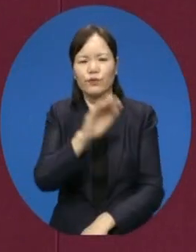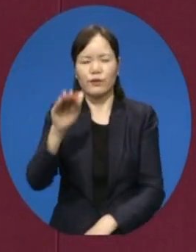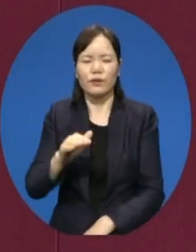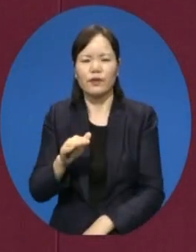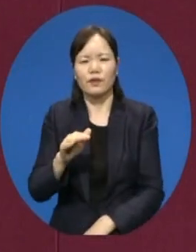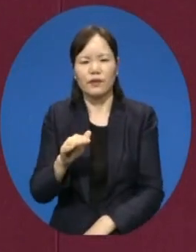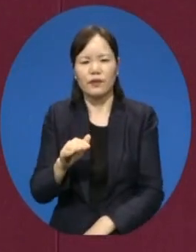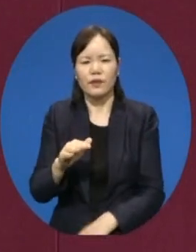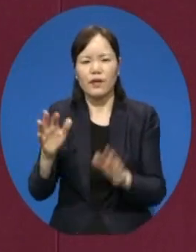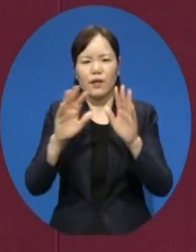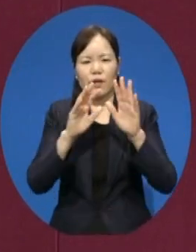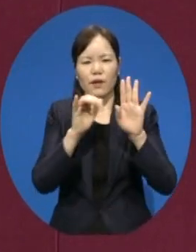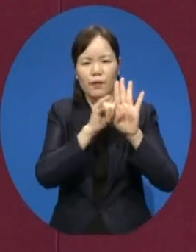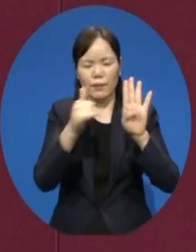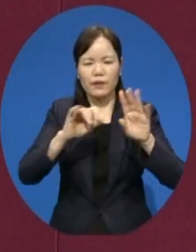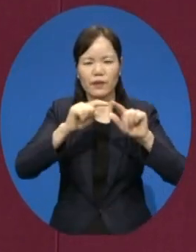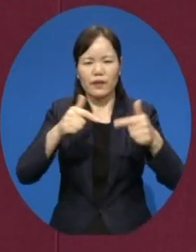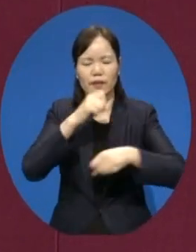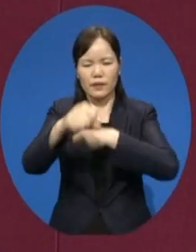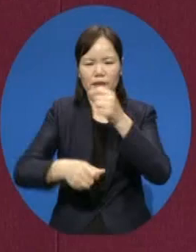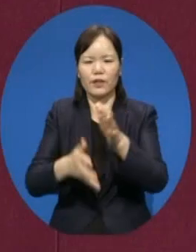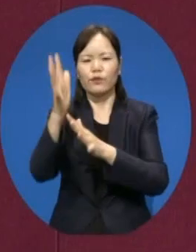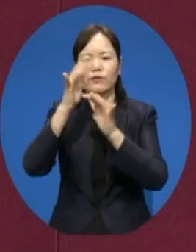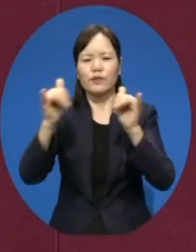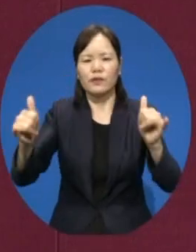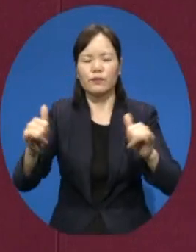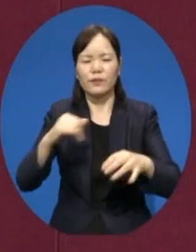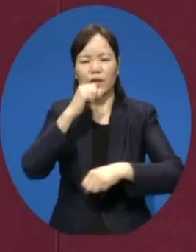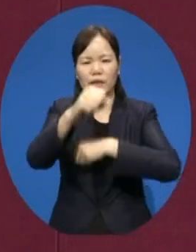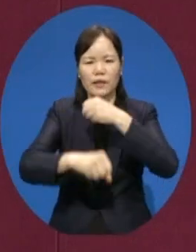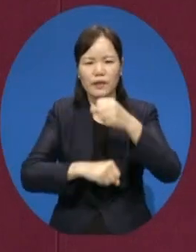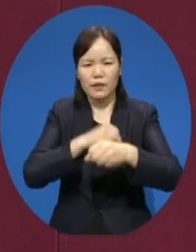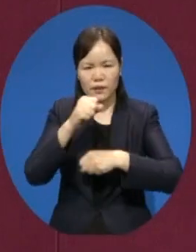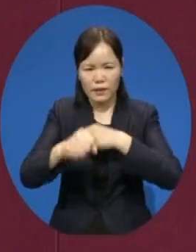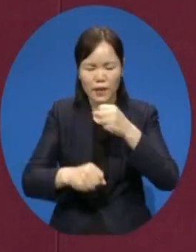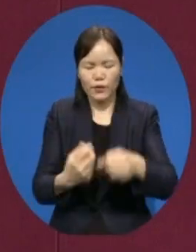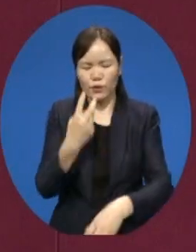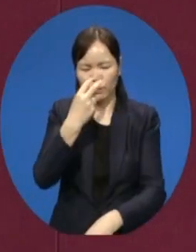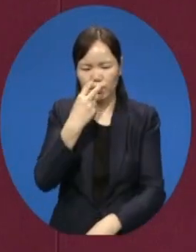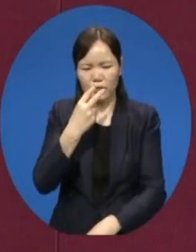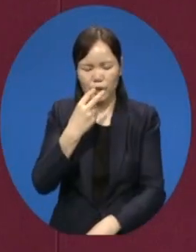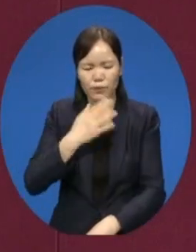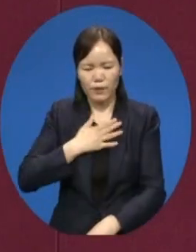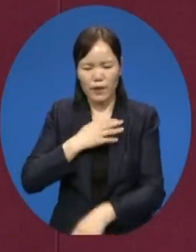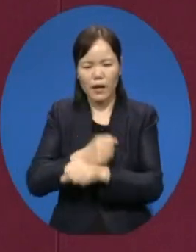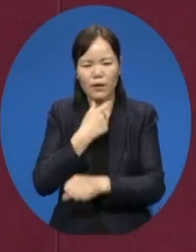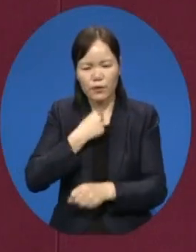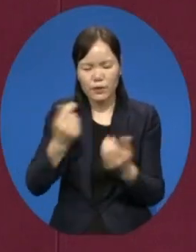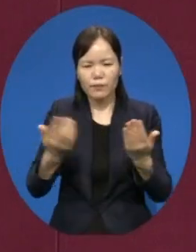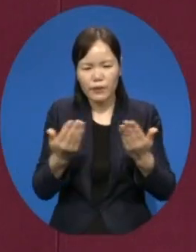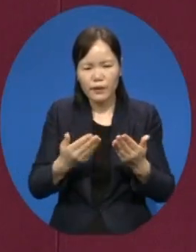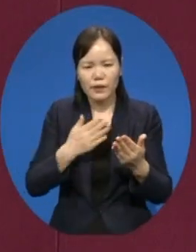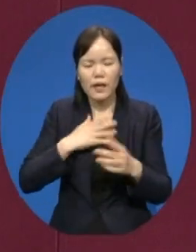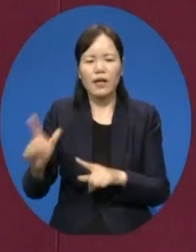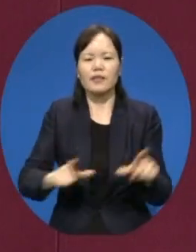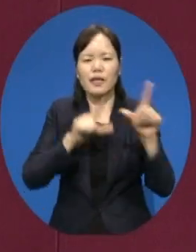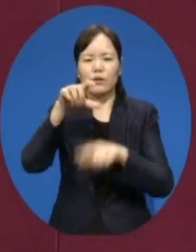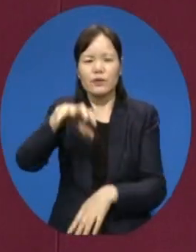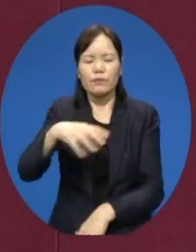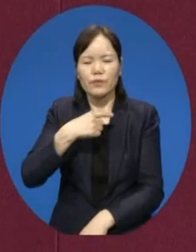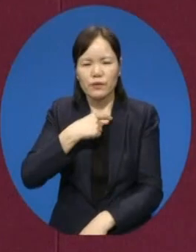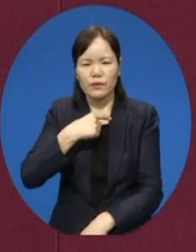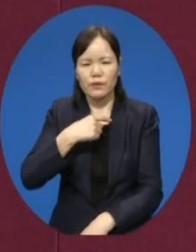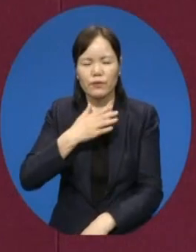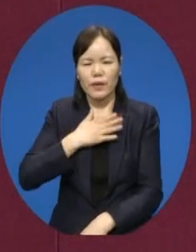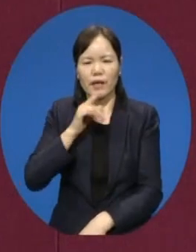아니라 자유시민입니다. 자유를 공기처럼 숨쉬고 내가 하고 싶은 일, 내가 살고 싶은 것, 내가 하고